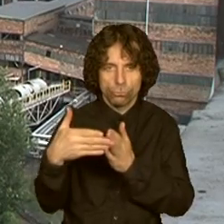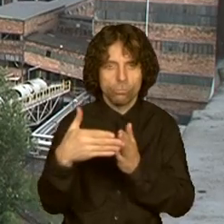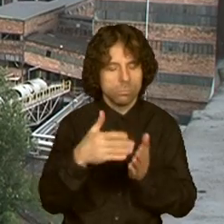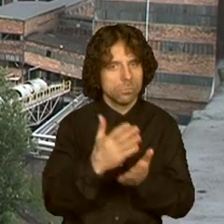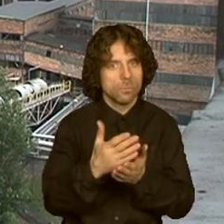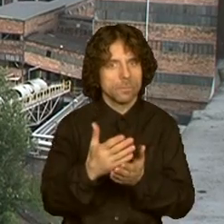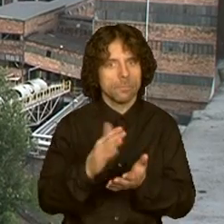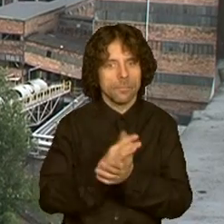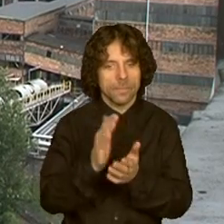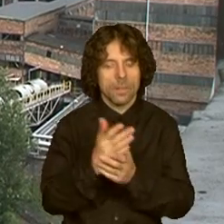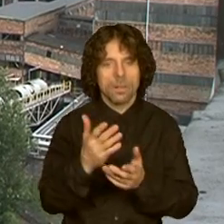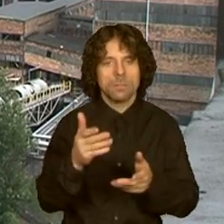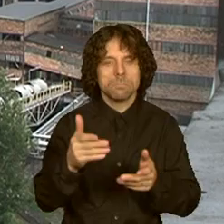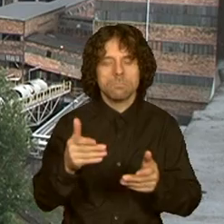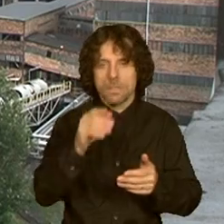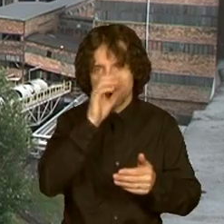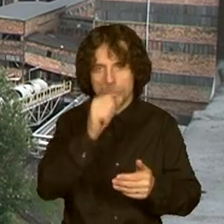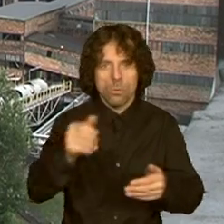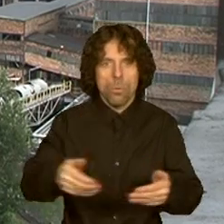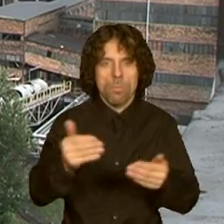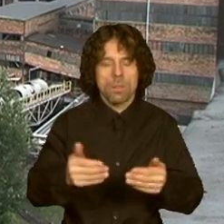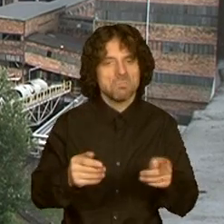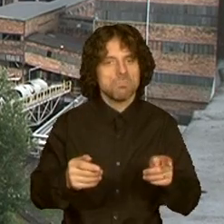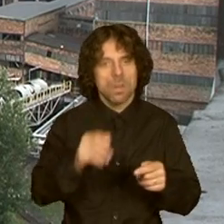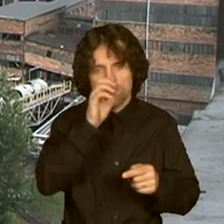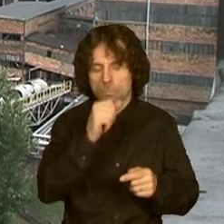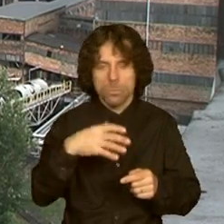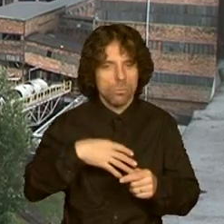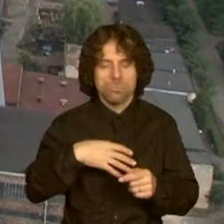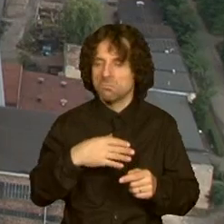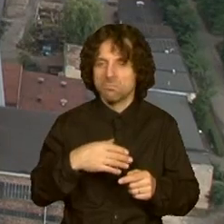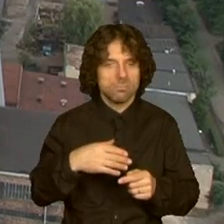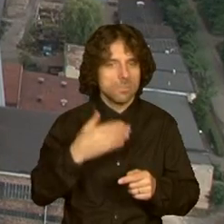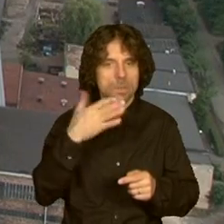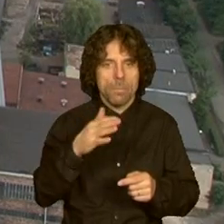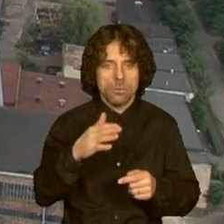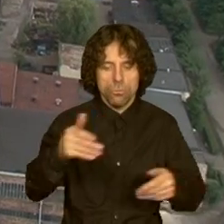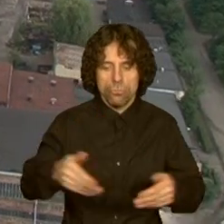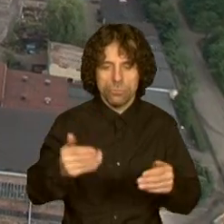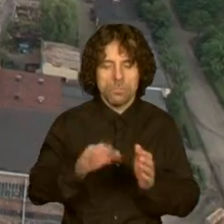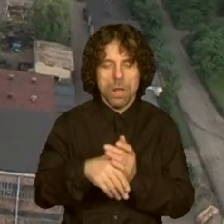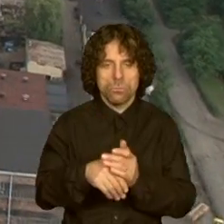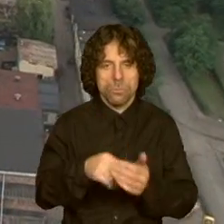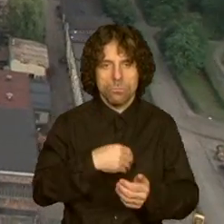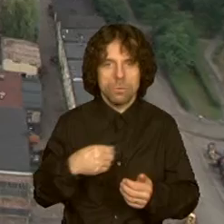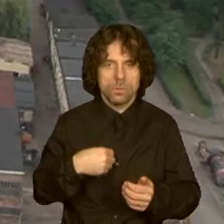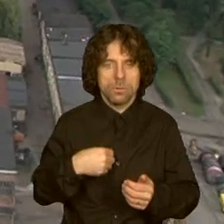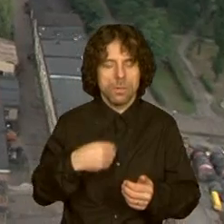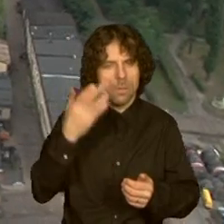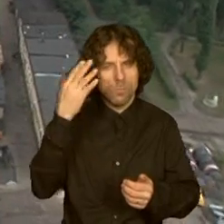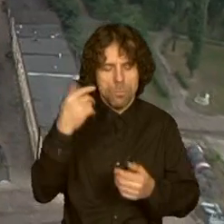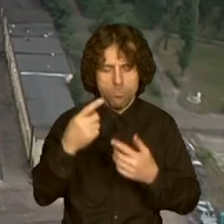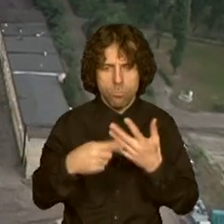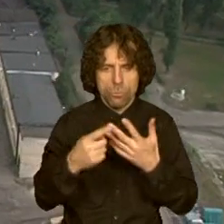I co ciekawe, ten węgiel pochodził z zabrzeńskich kopalń. Zabrze to było najbardziej górnicze miasto na terenie